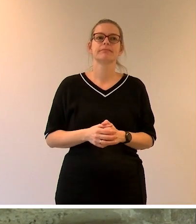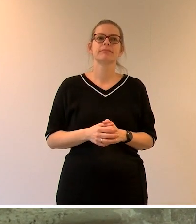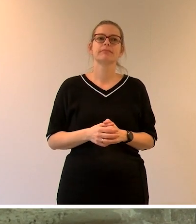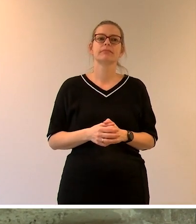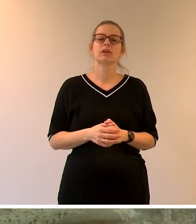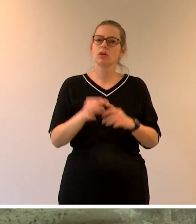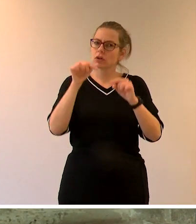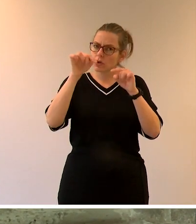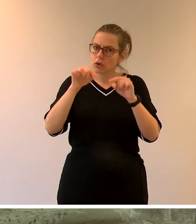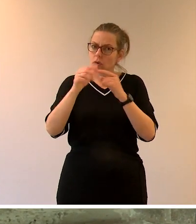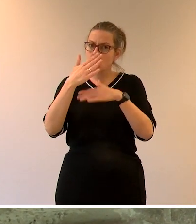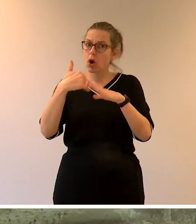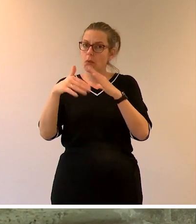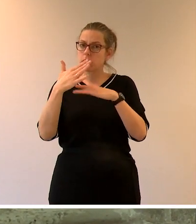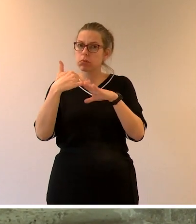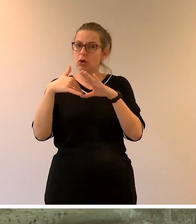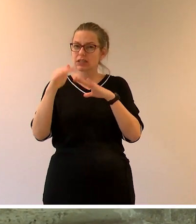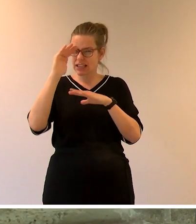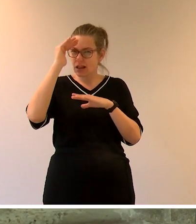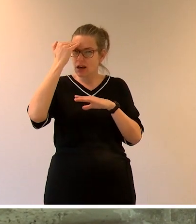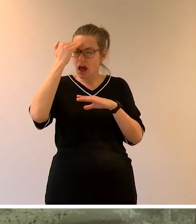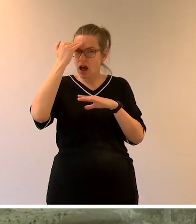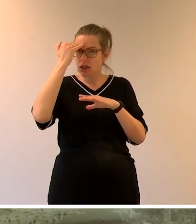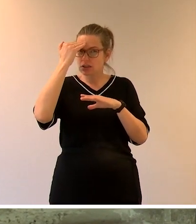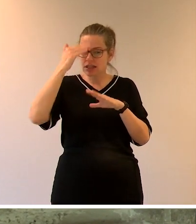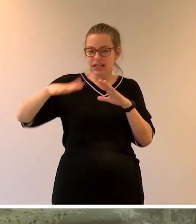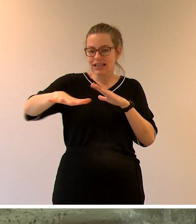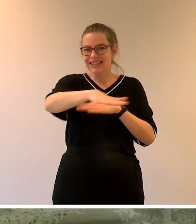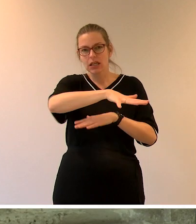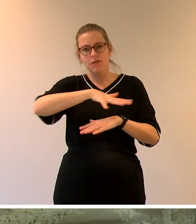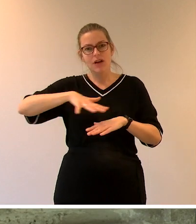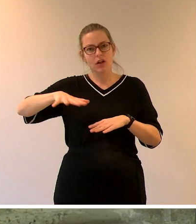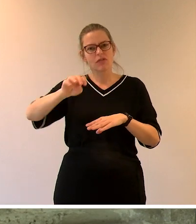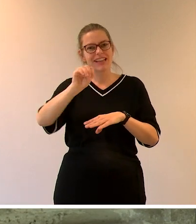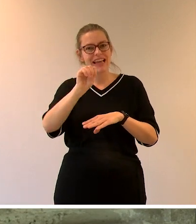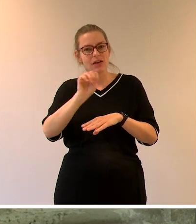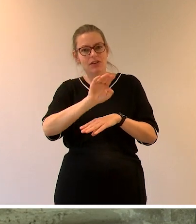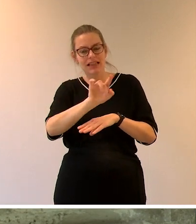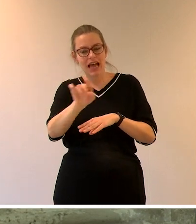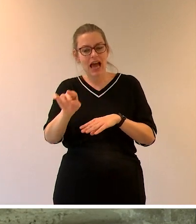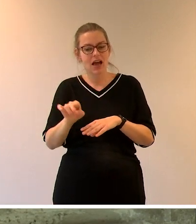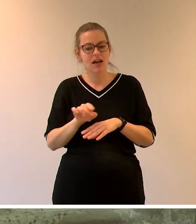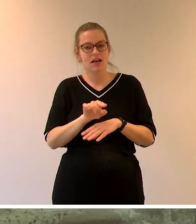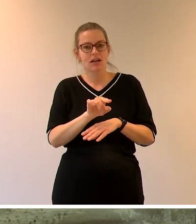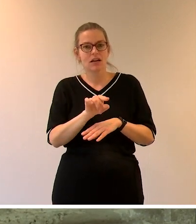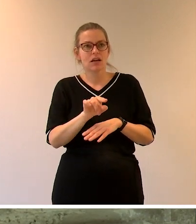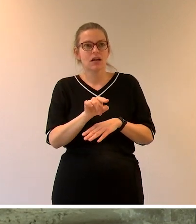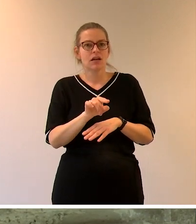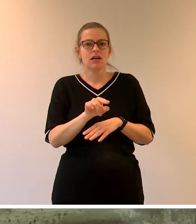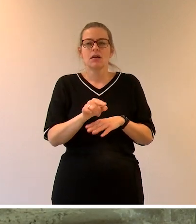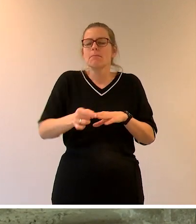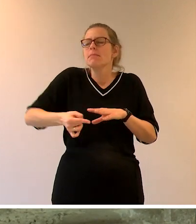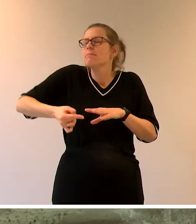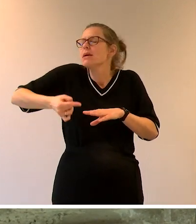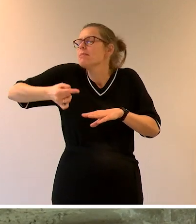Wat er nu gebeurt in de nacht in de velden van Evrita is duizendmaal